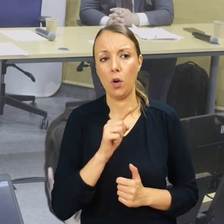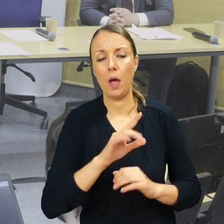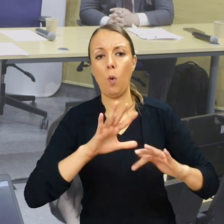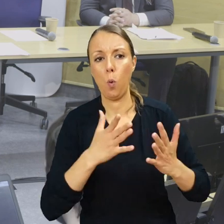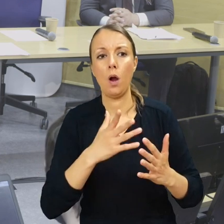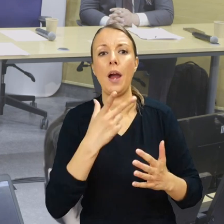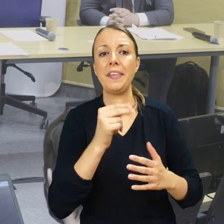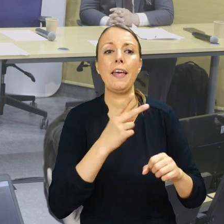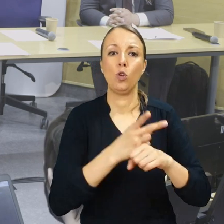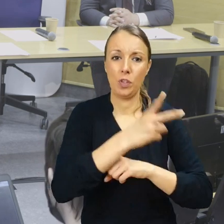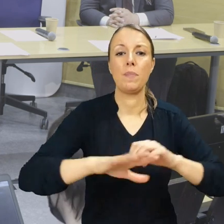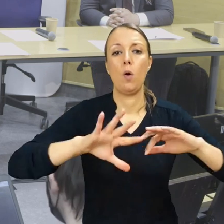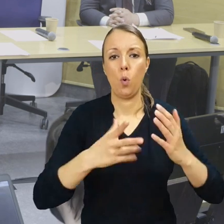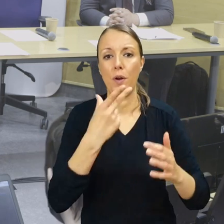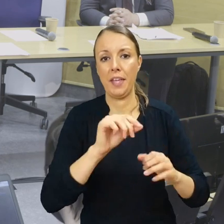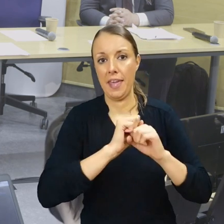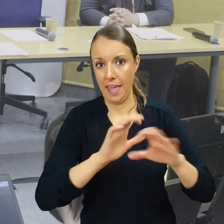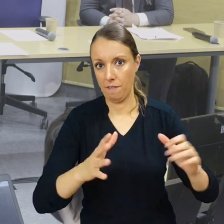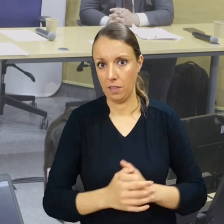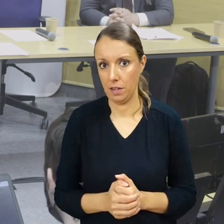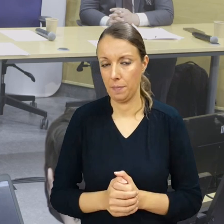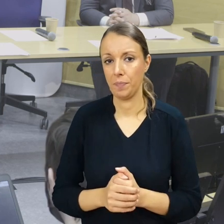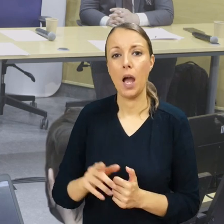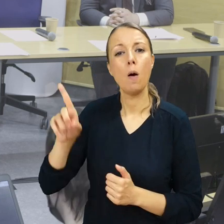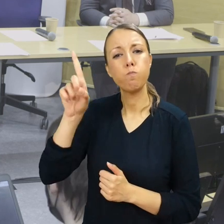niejawna. Publiczny może przenosić też